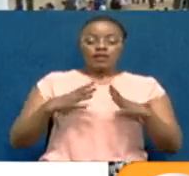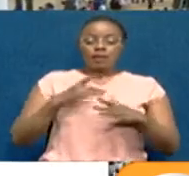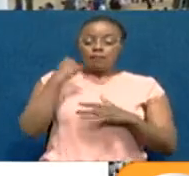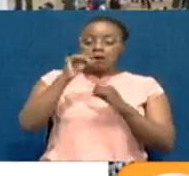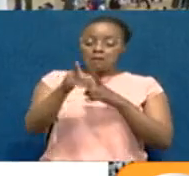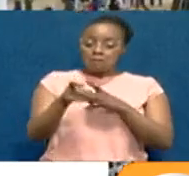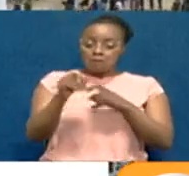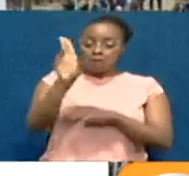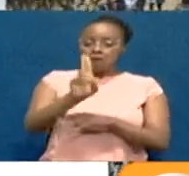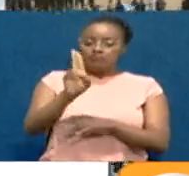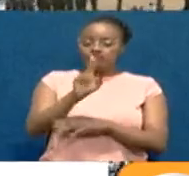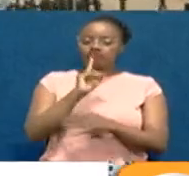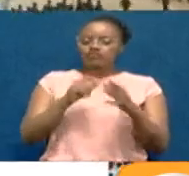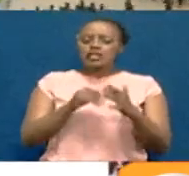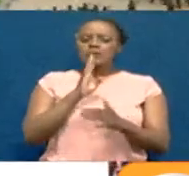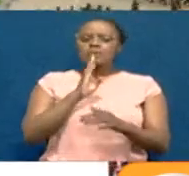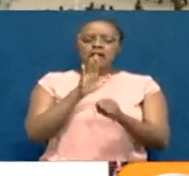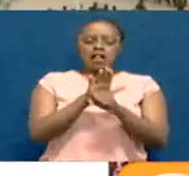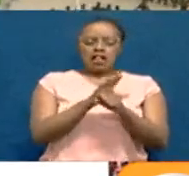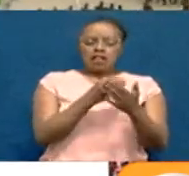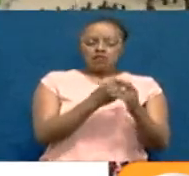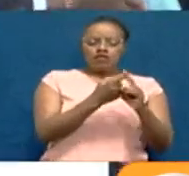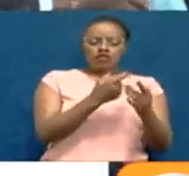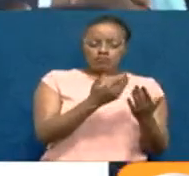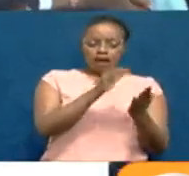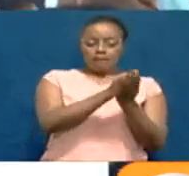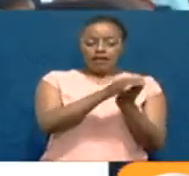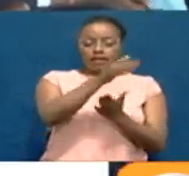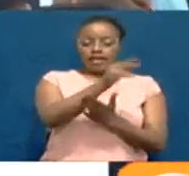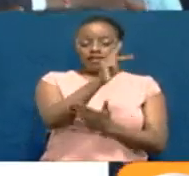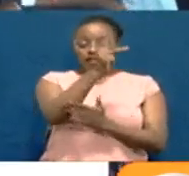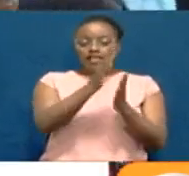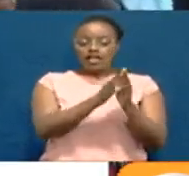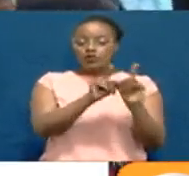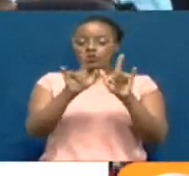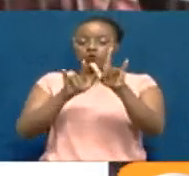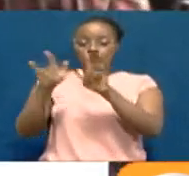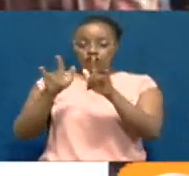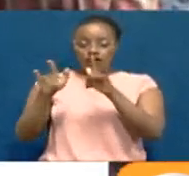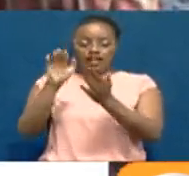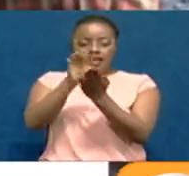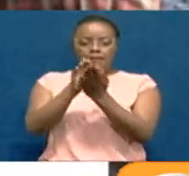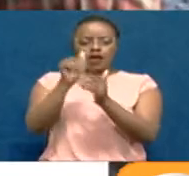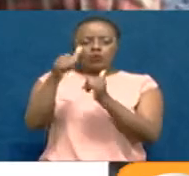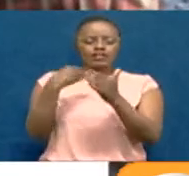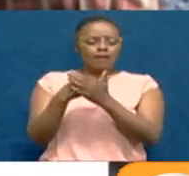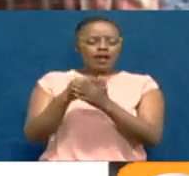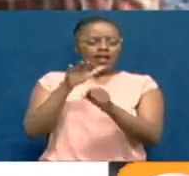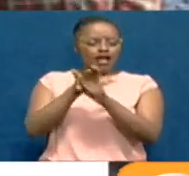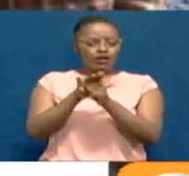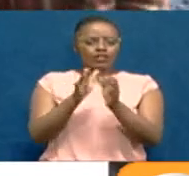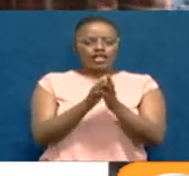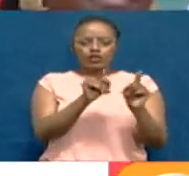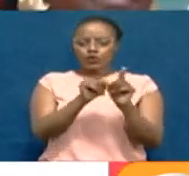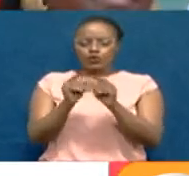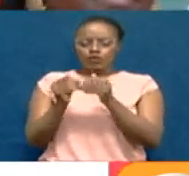Kenyatta wakimkashifu kwa kukopa kutoka benki za humu nchini na kimataifa, kufadhili miradi iliyogharimu fedha nyingi na hata